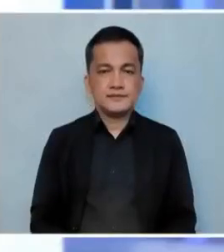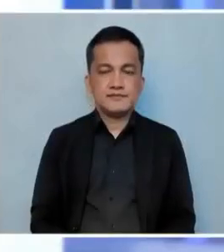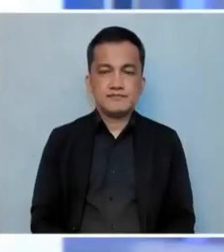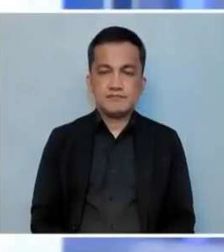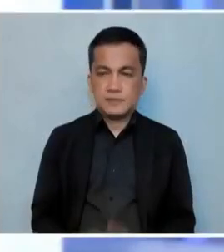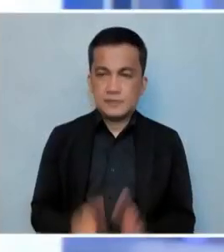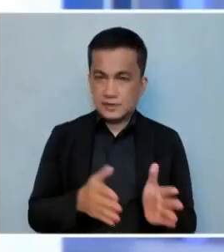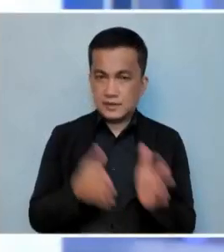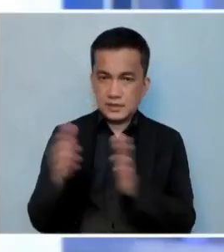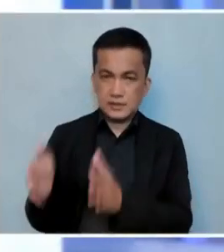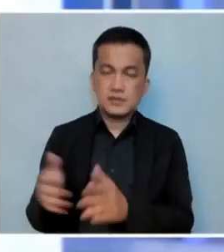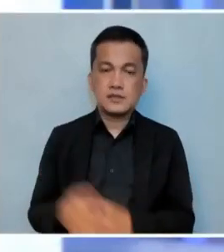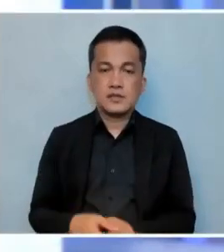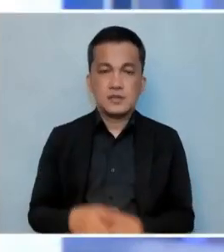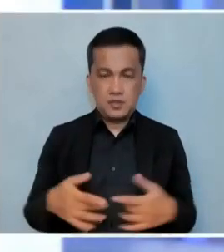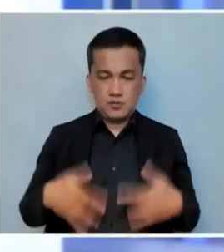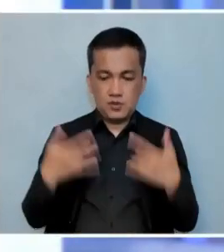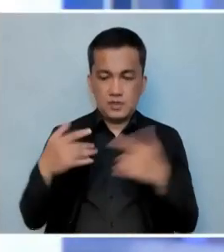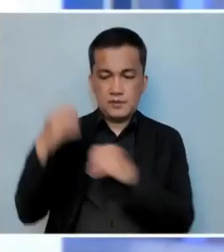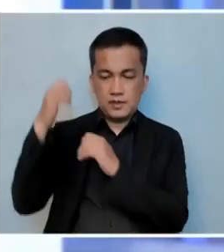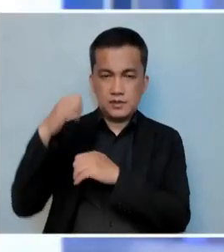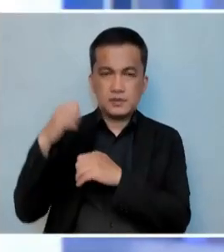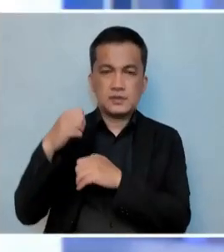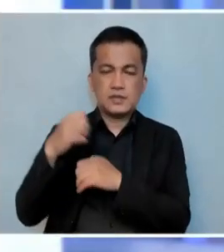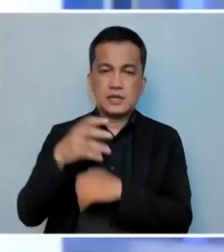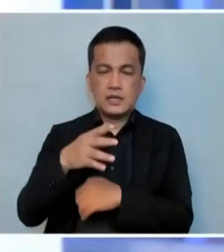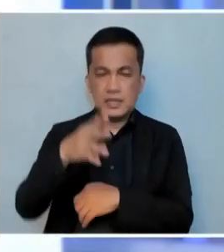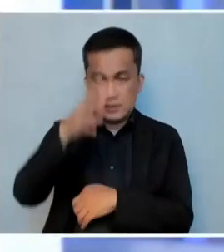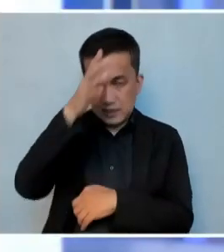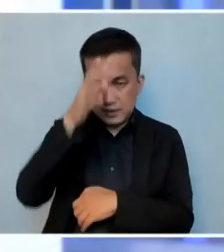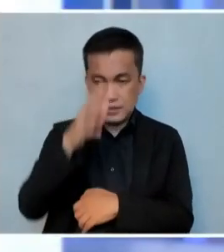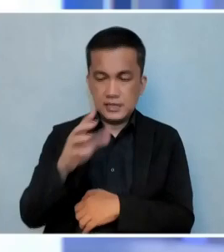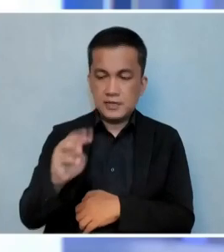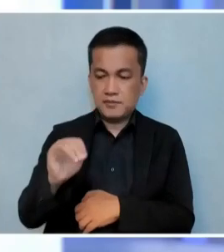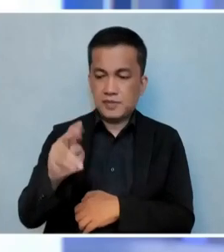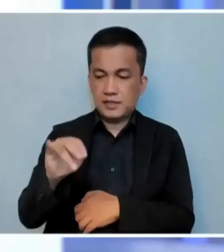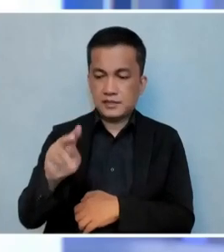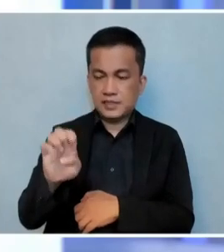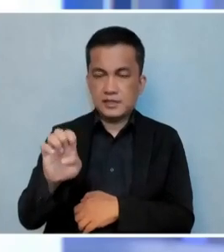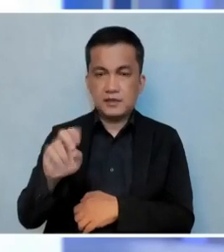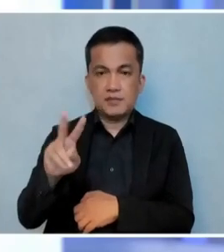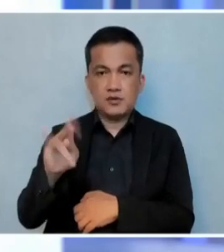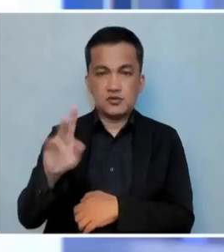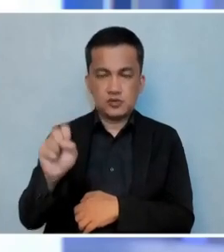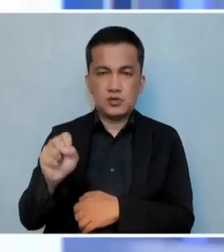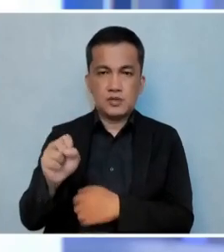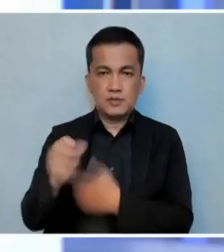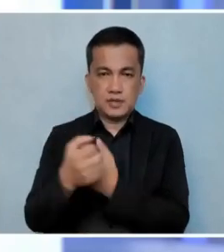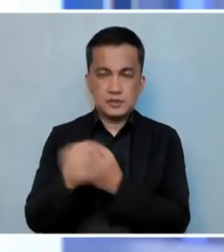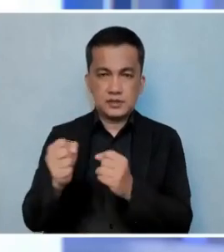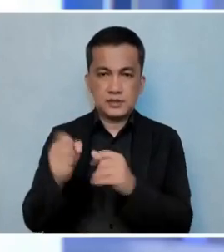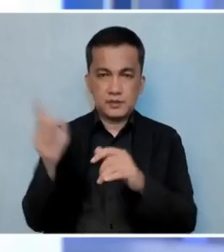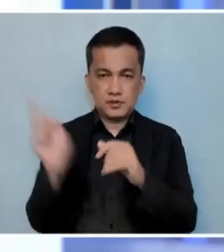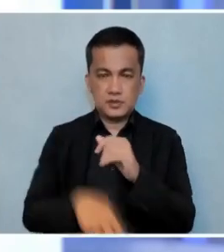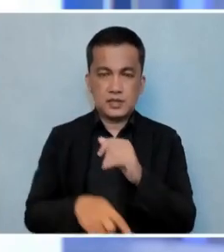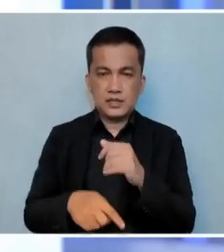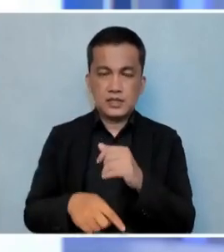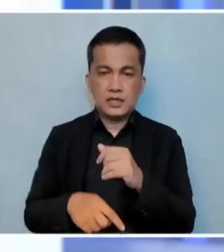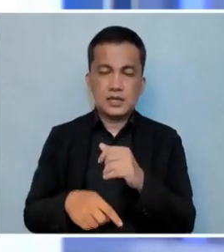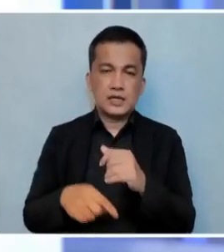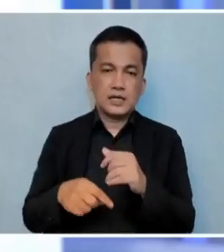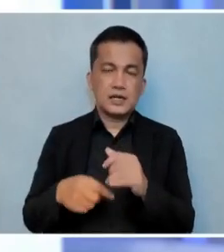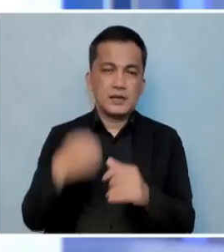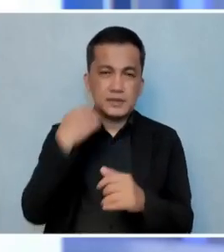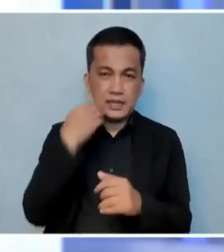Samantala, buhay pa rin ang pag-asa ng ama ni Mary Jane Veloso na makakaligtas sa parusang kamatayan ang Pinay sa